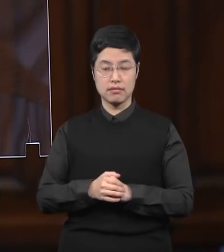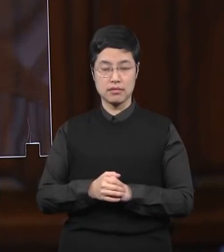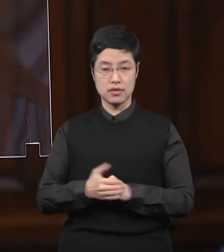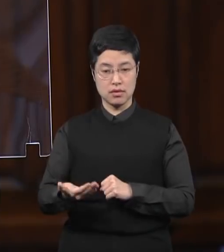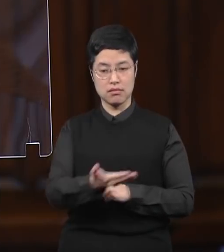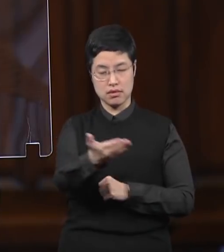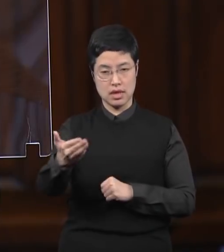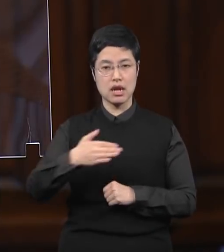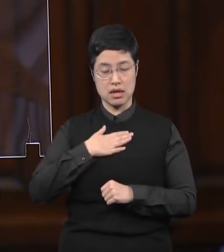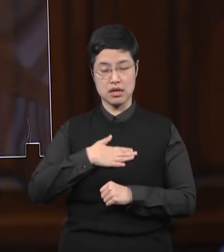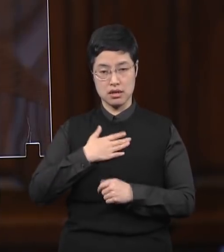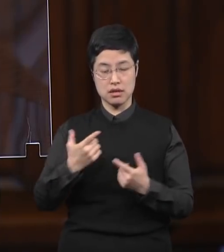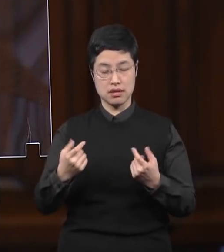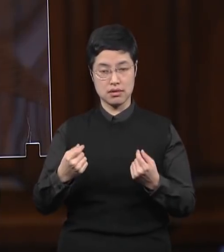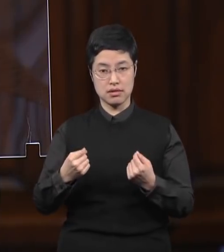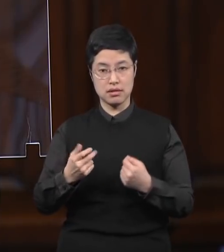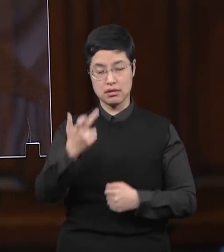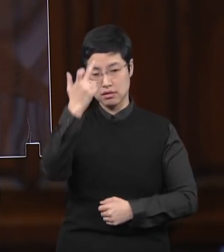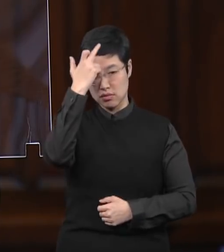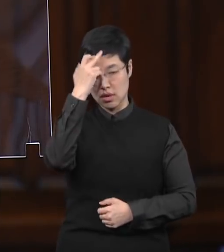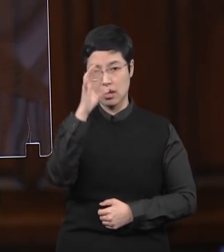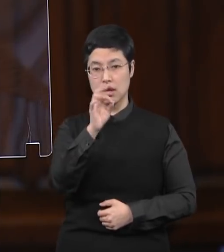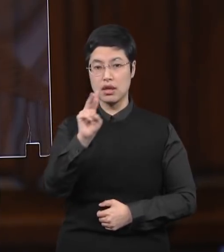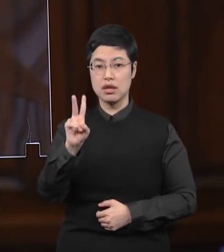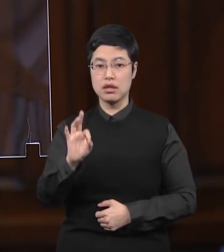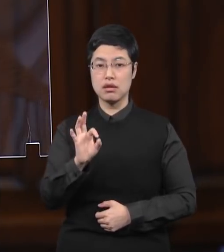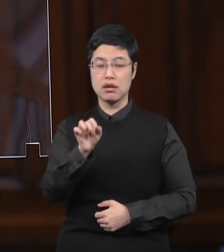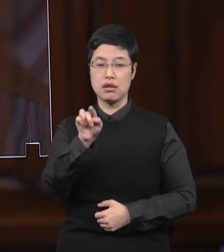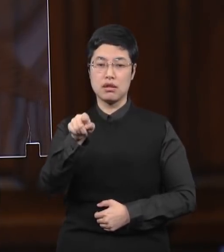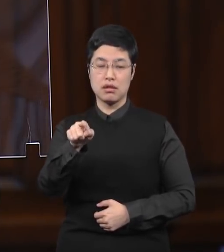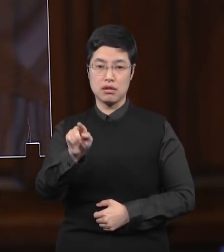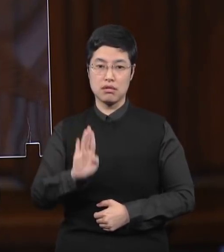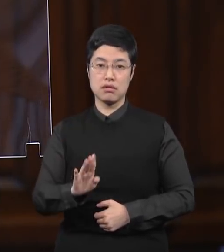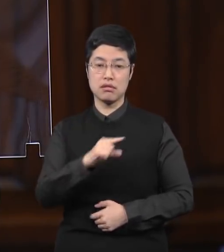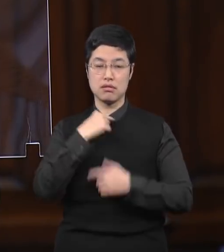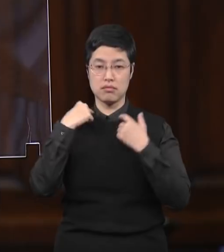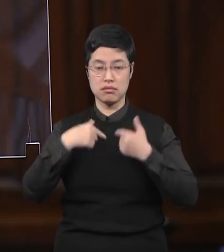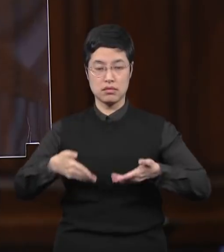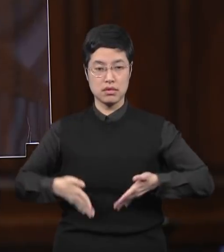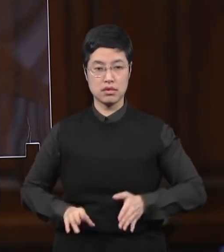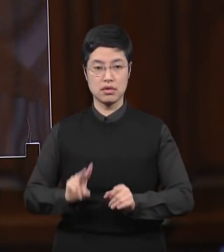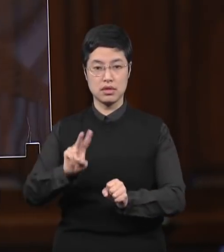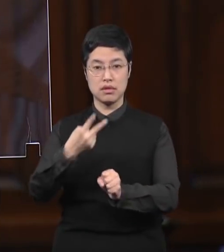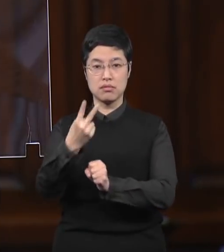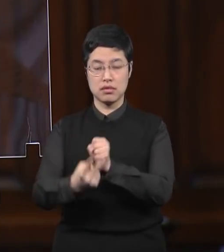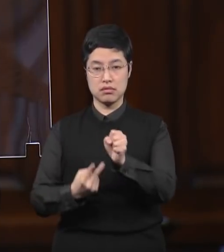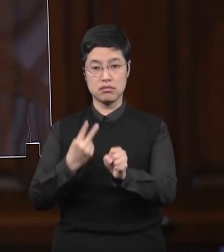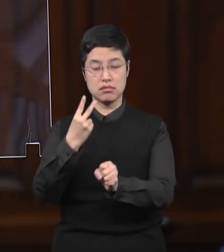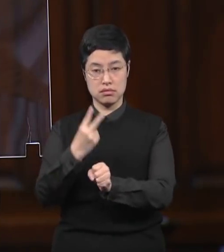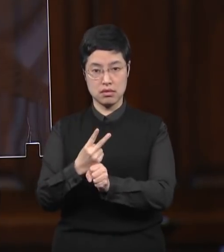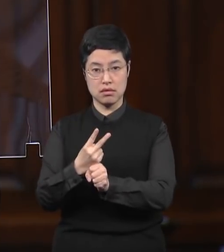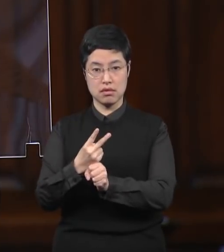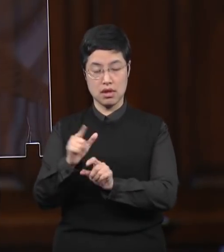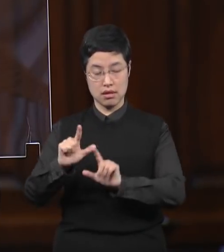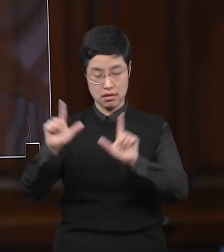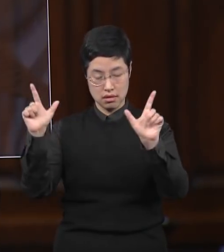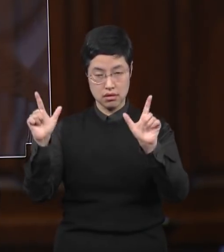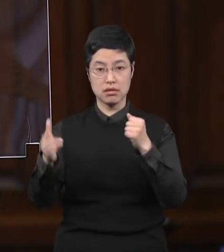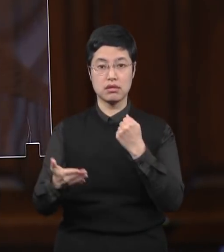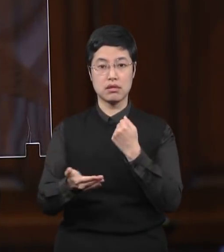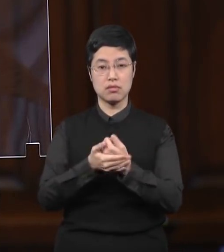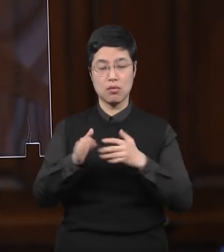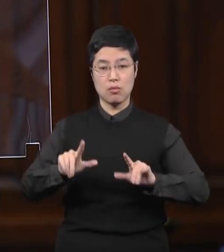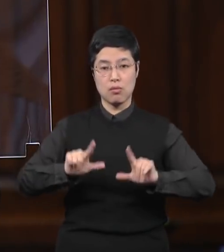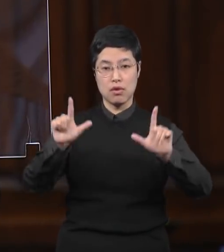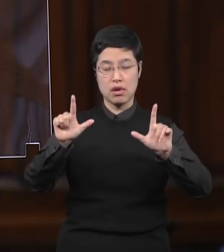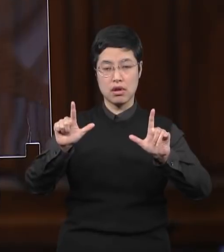바와 같이 최양업 신부님의 탄신 200주년의 해이기에 올해는 시복이